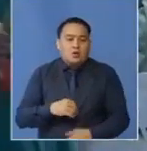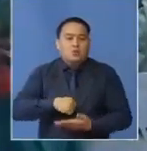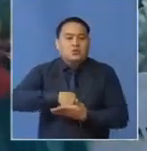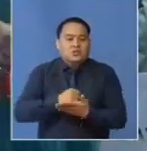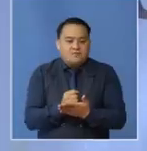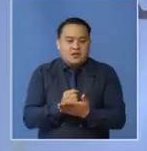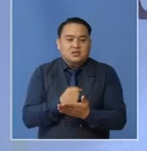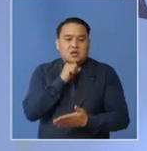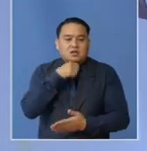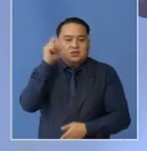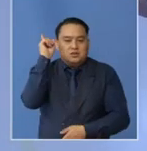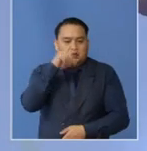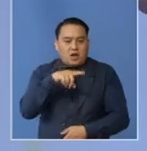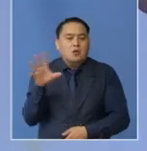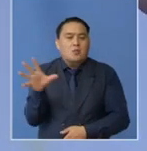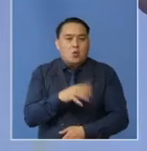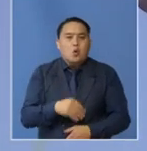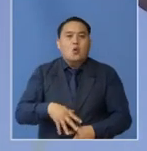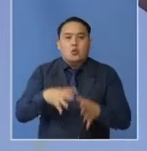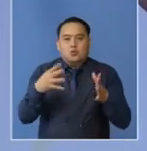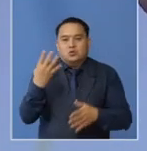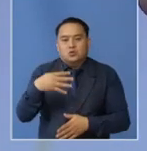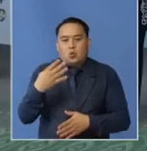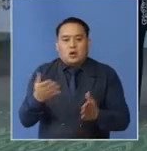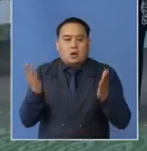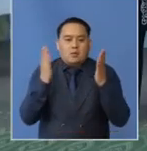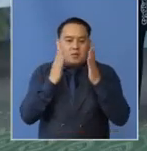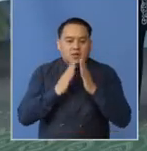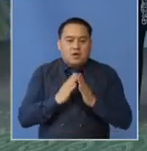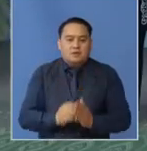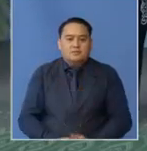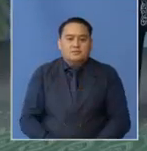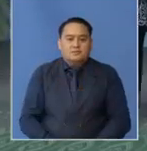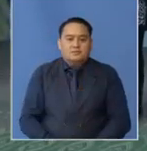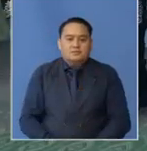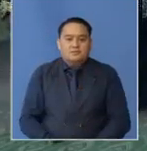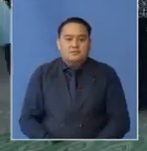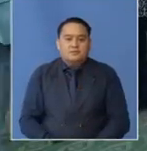утверждению аксакала, он знает наизусть более 40 благословений.